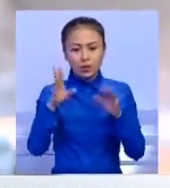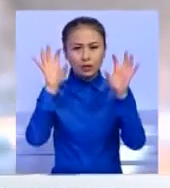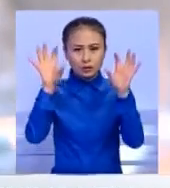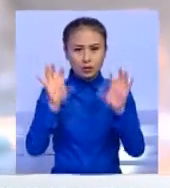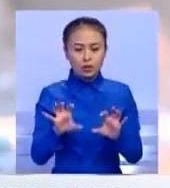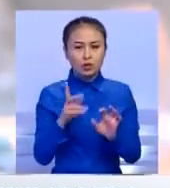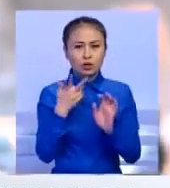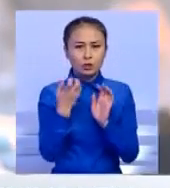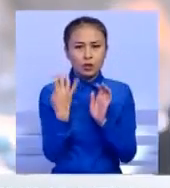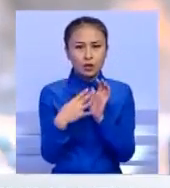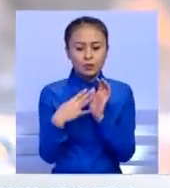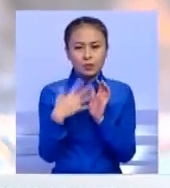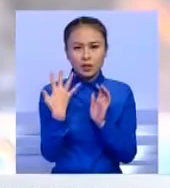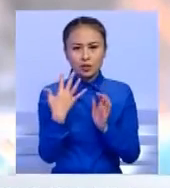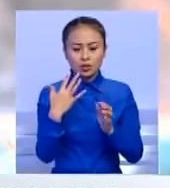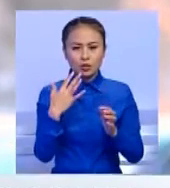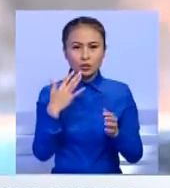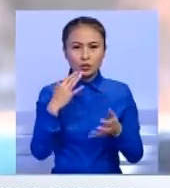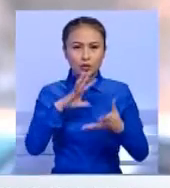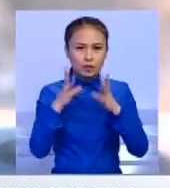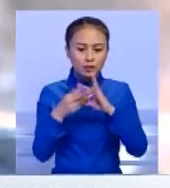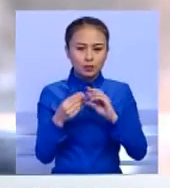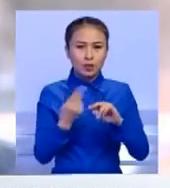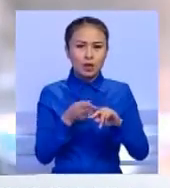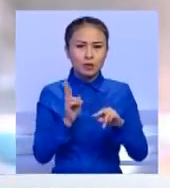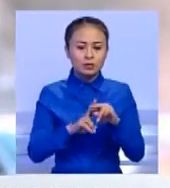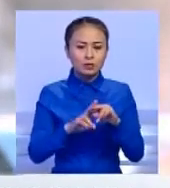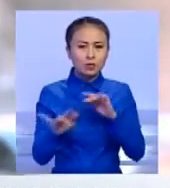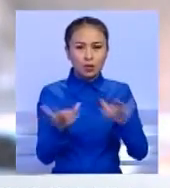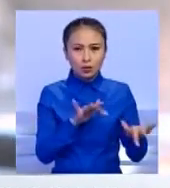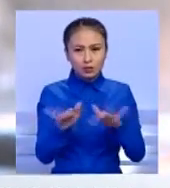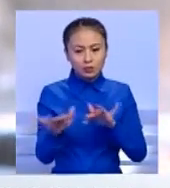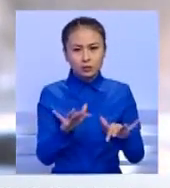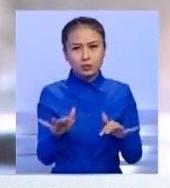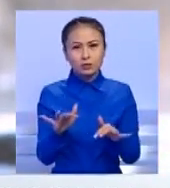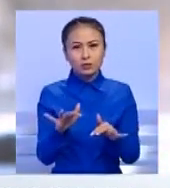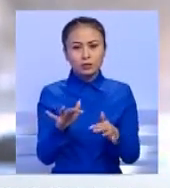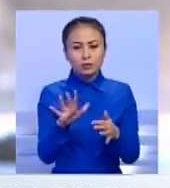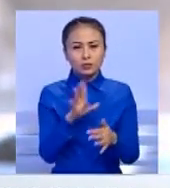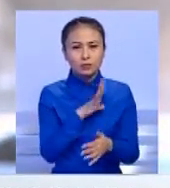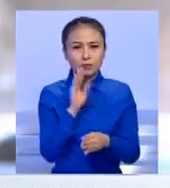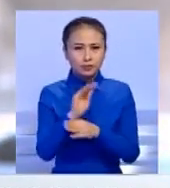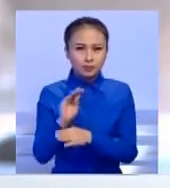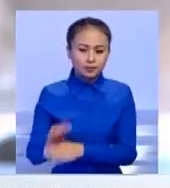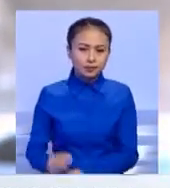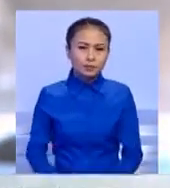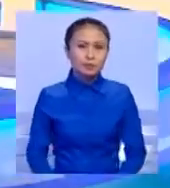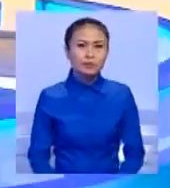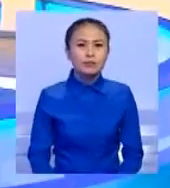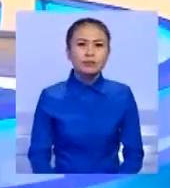кодексінің 345-ші бабы бойынша қылмыстық іс қозғалып, оқиғаның мән-жайы анықталуда.